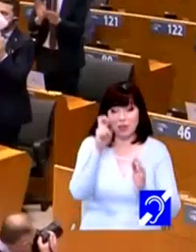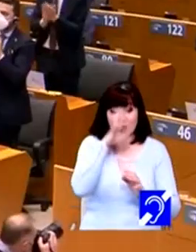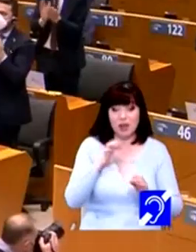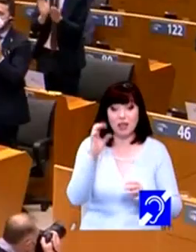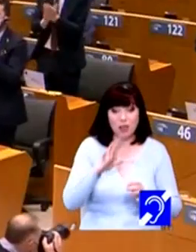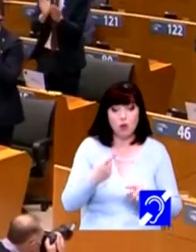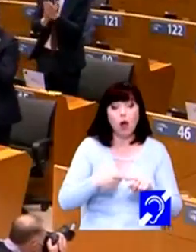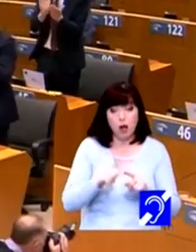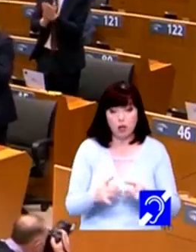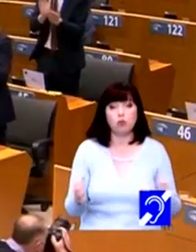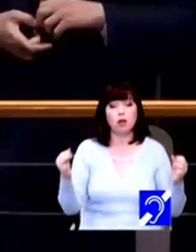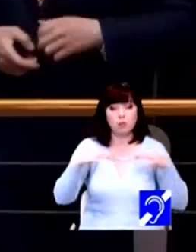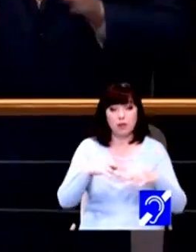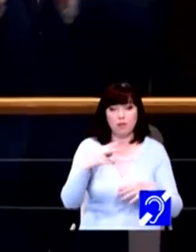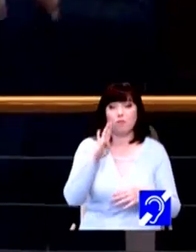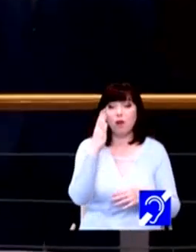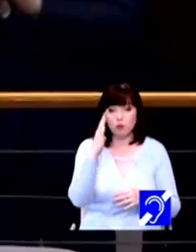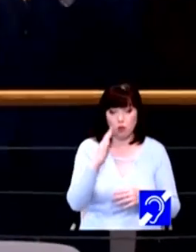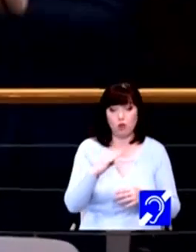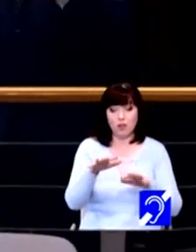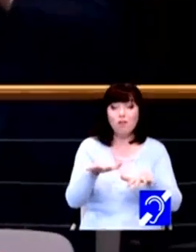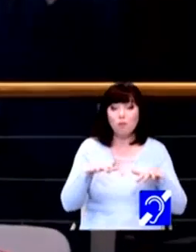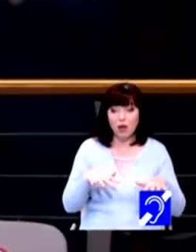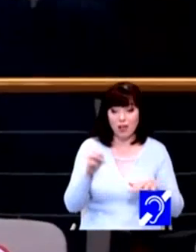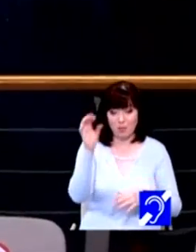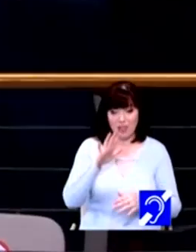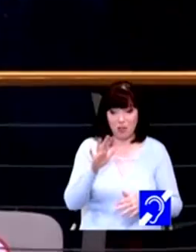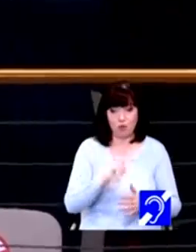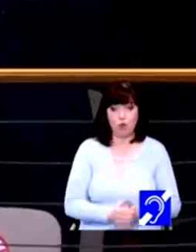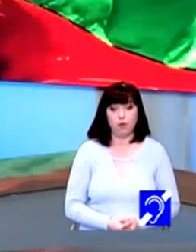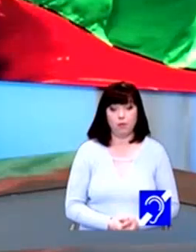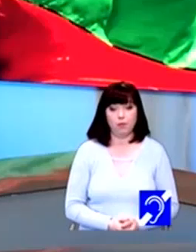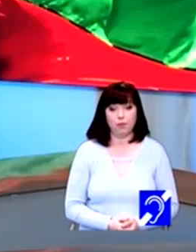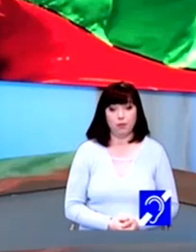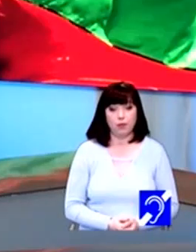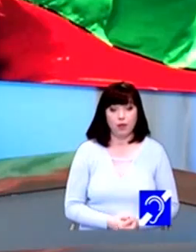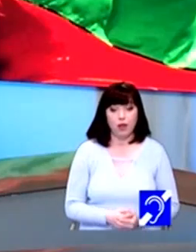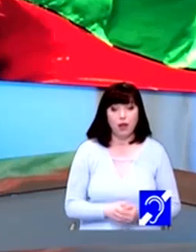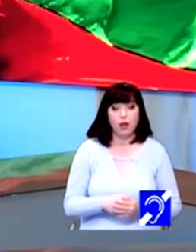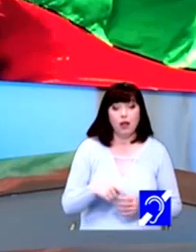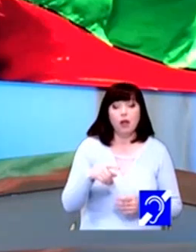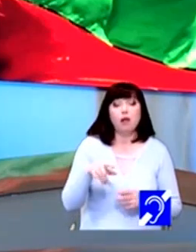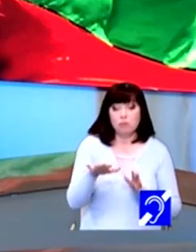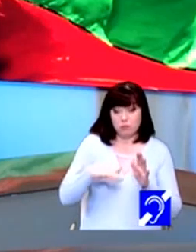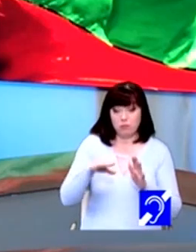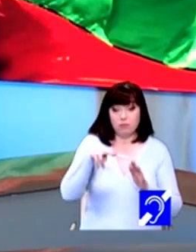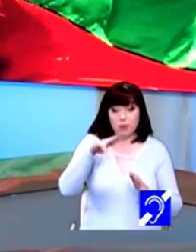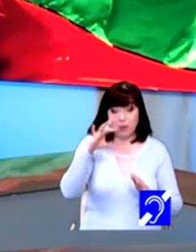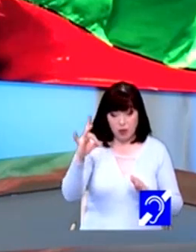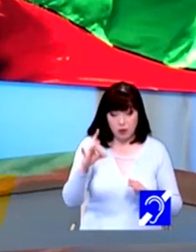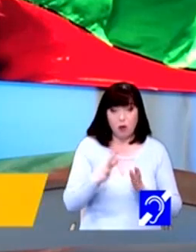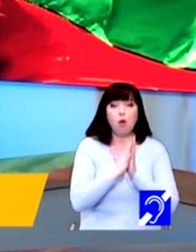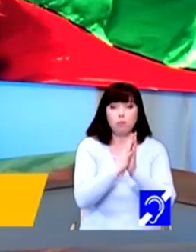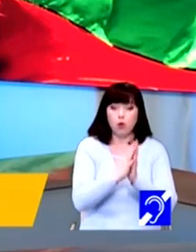care s-au reunit marți în plenul Parlamentului European. Separatiștii din regiunea Transnistreană